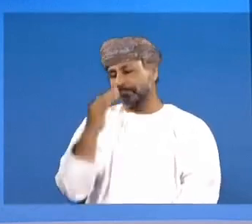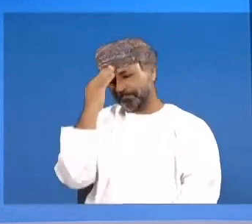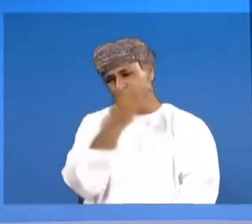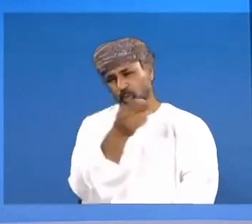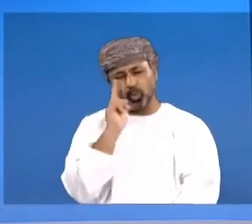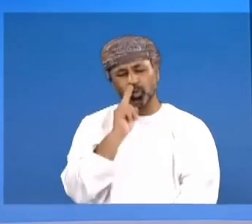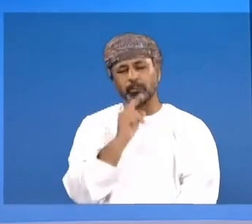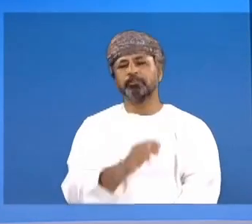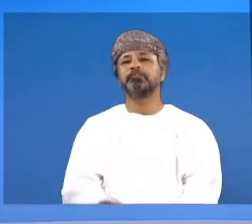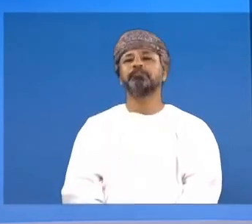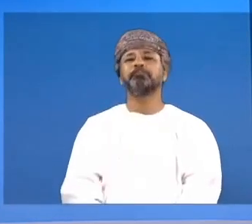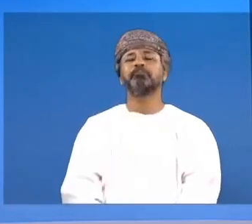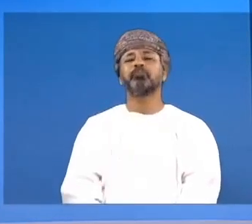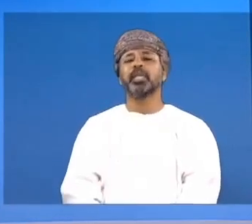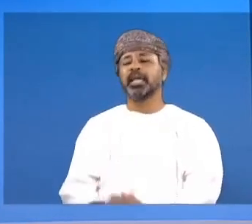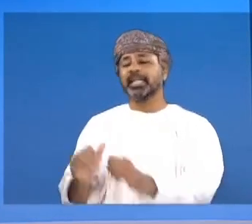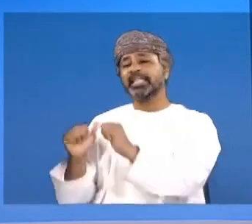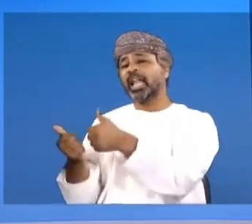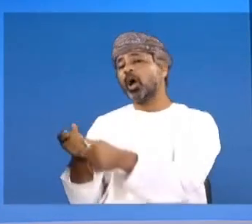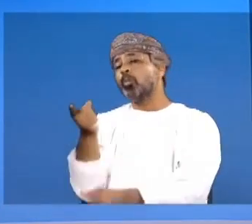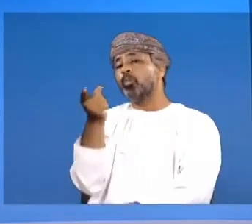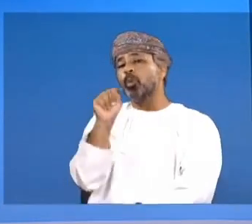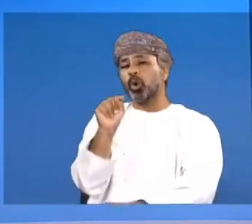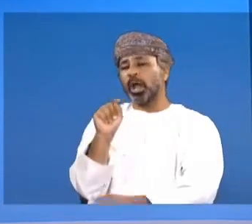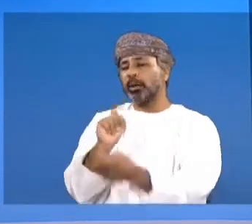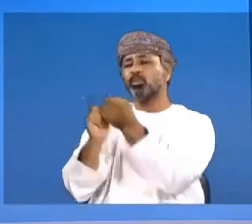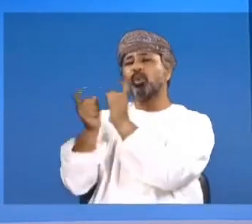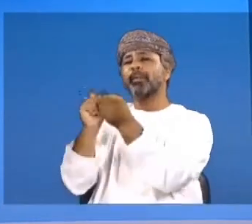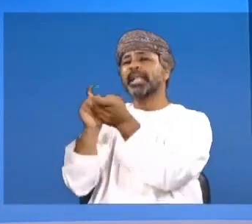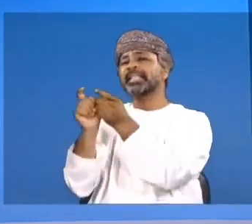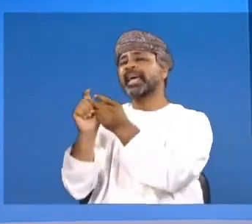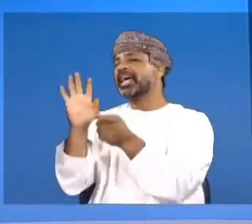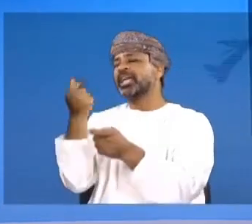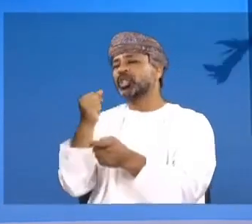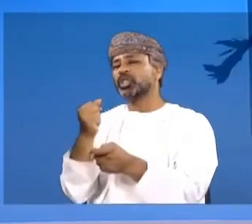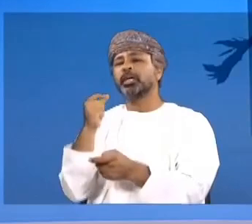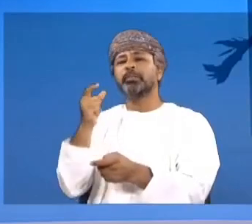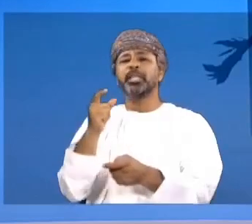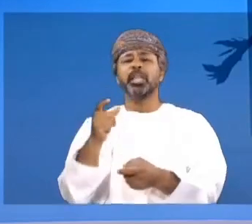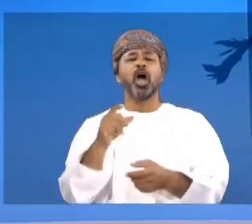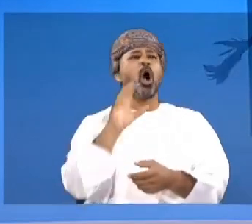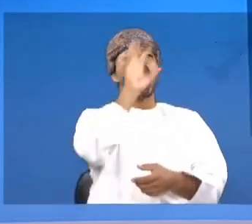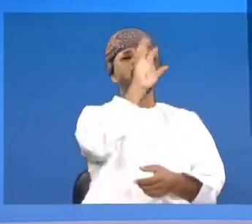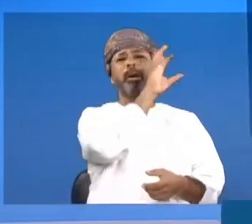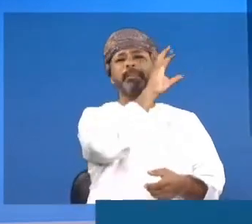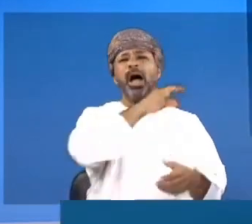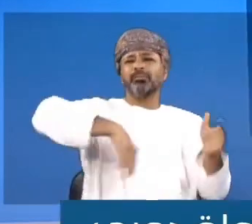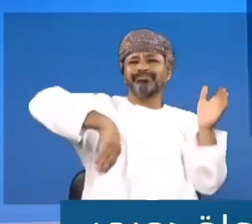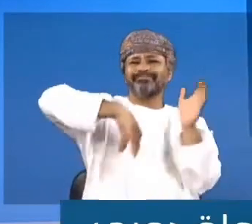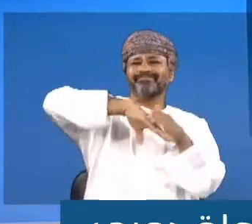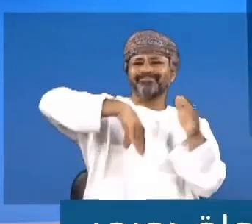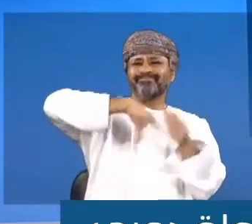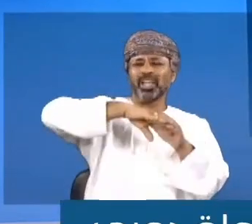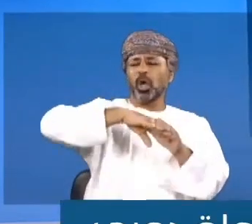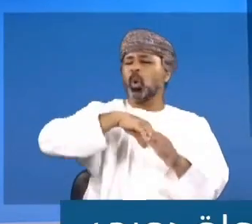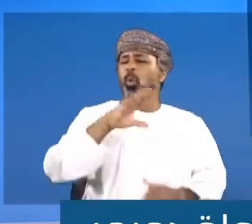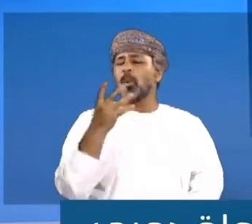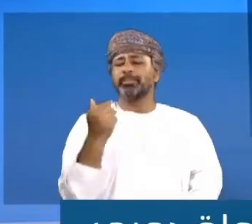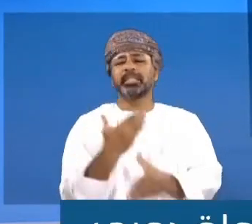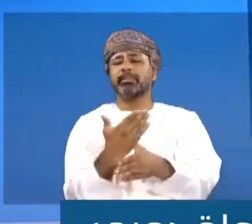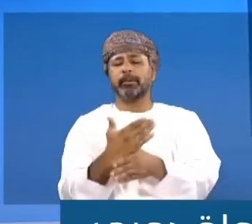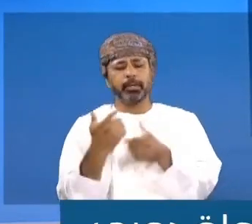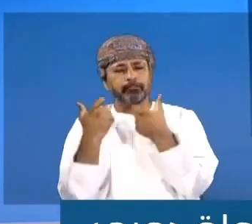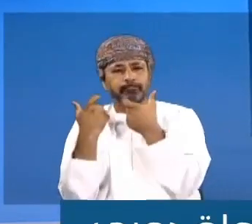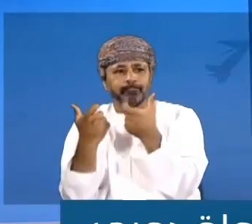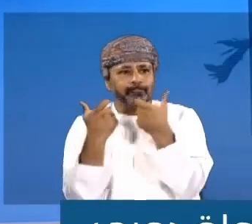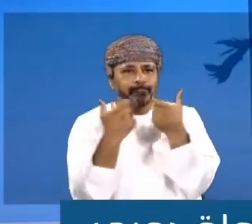أهلاً بكم مشاهدينا. تنطلق غداً منافسات النسخة الثانية من بطولة دور الأمم الأوروبية لكرة القدم، وذلك وسط